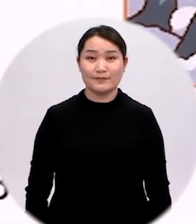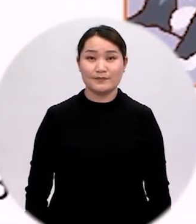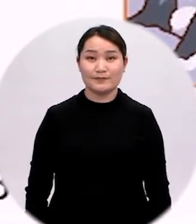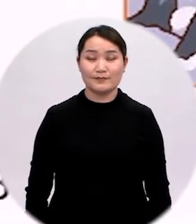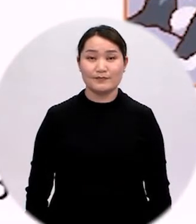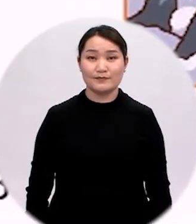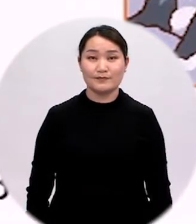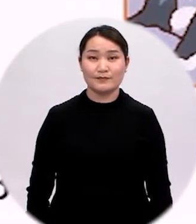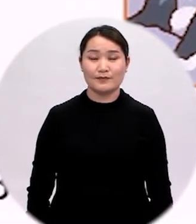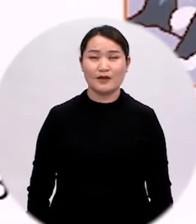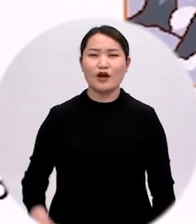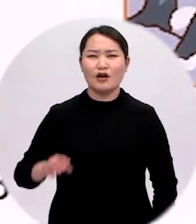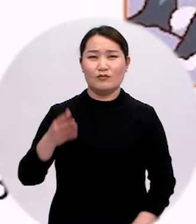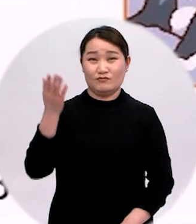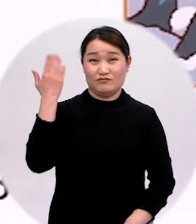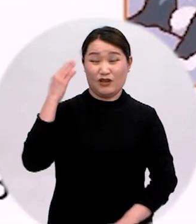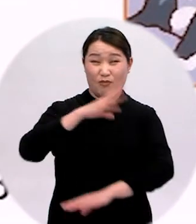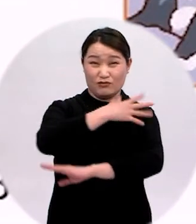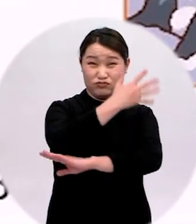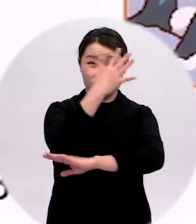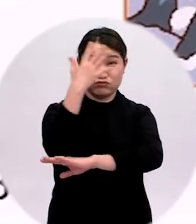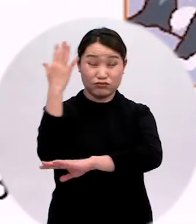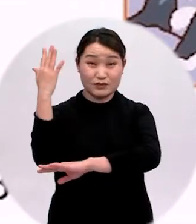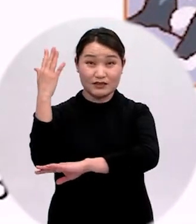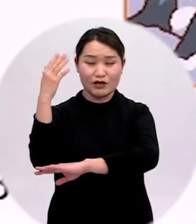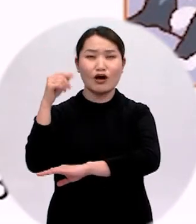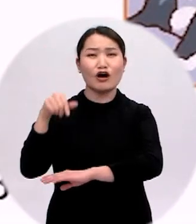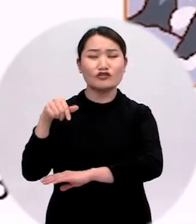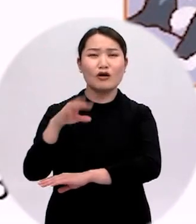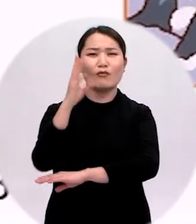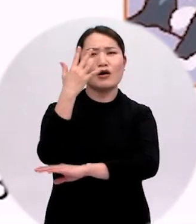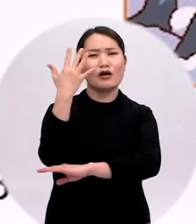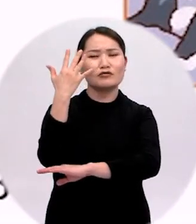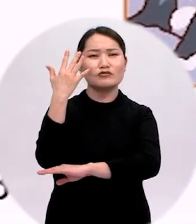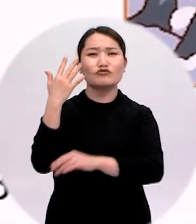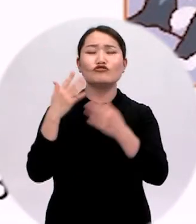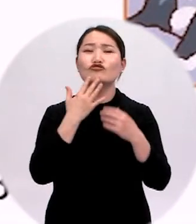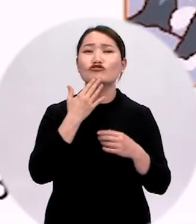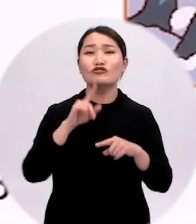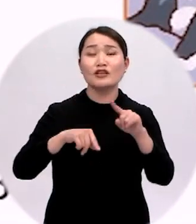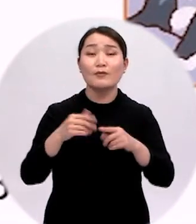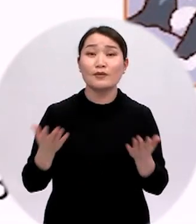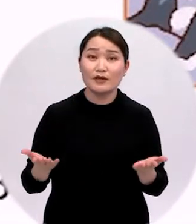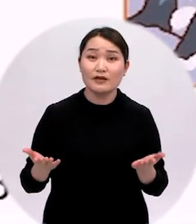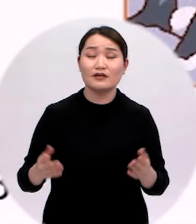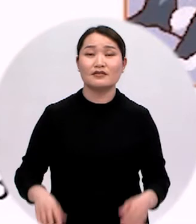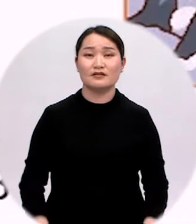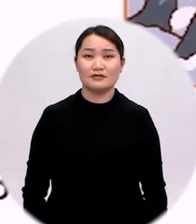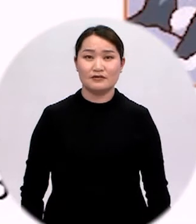Бидний ажигласан өтгөн саглагар ургасан ногоон мод маань одоо ямар өнгөтэй болж вэ?